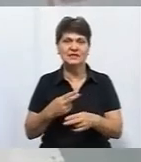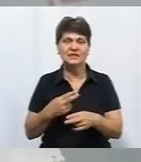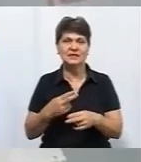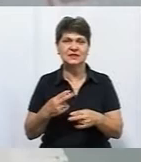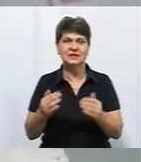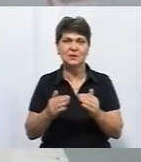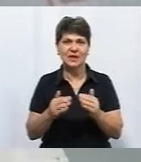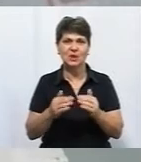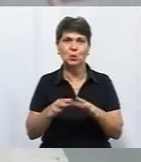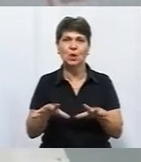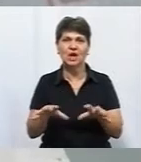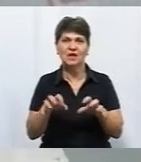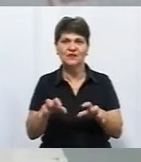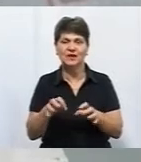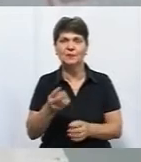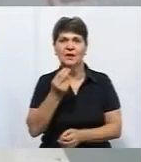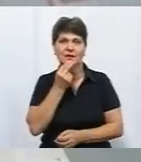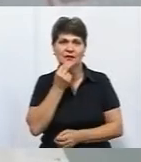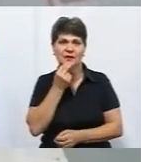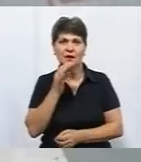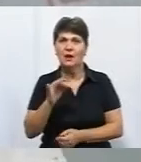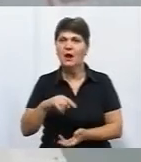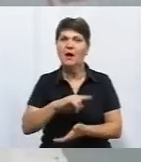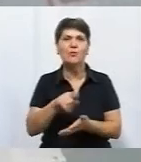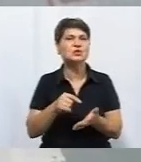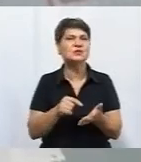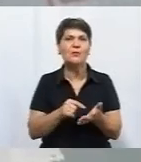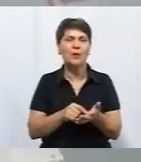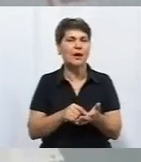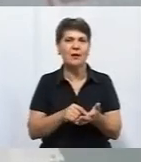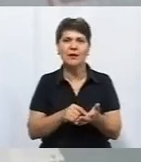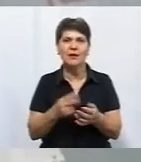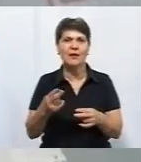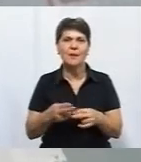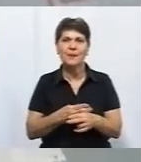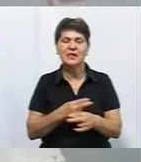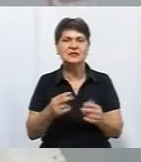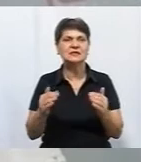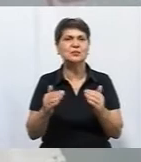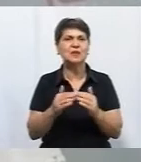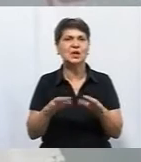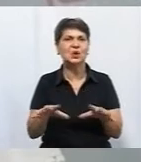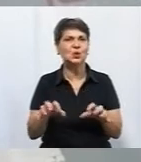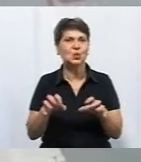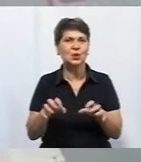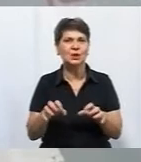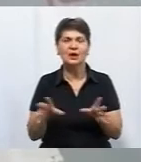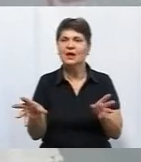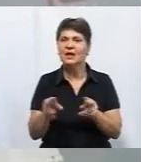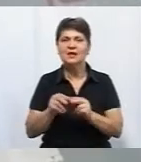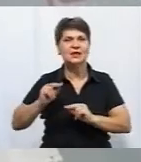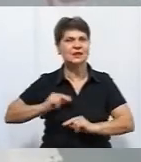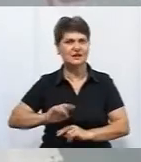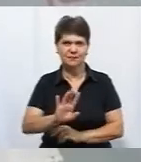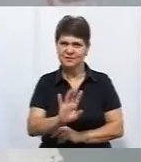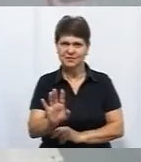продукти. З муніципальним ми не співпрацюємо. Ми можемо допомагати. Це в майбутньому також ми б хотіли співпрацювати